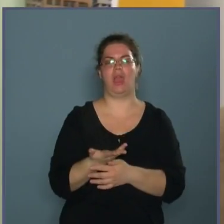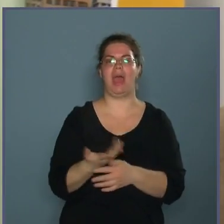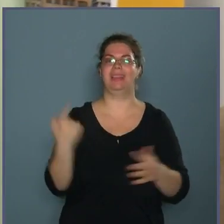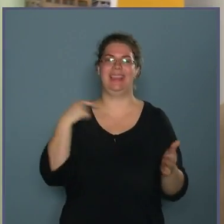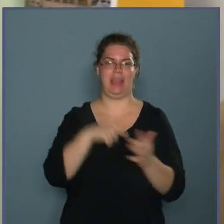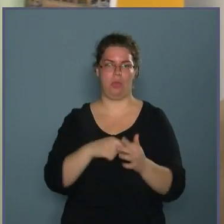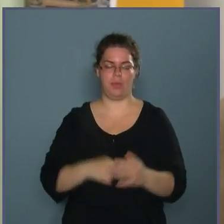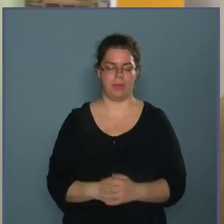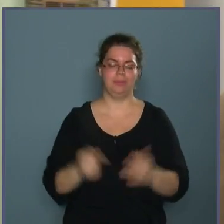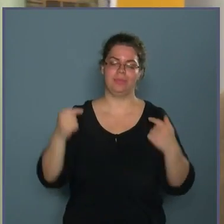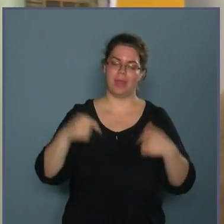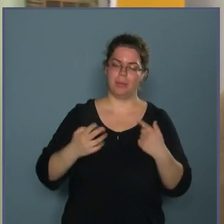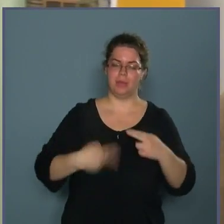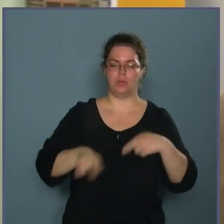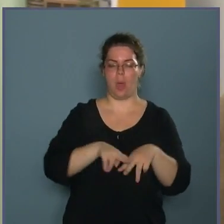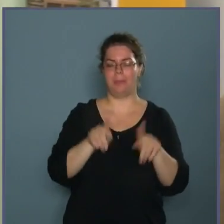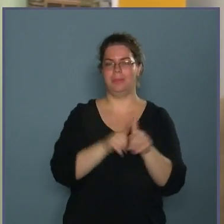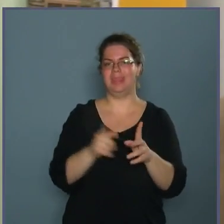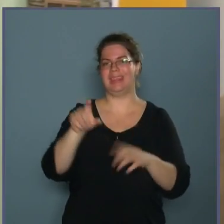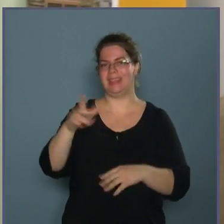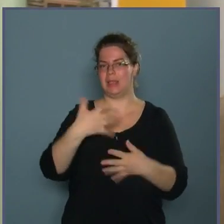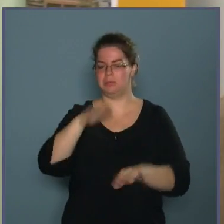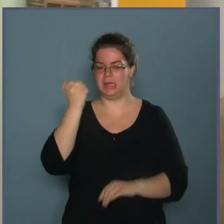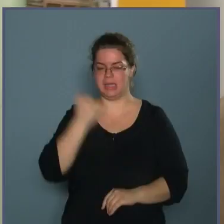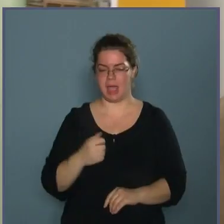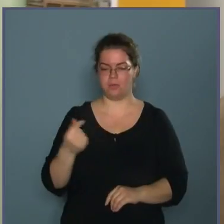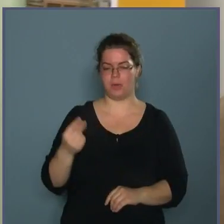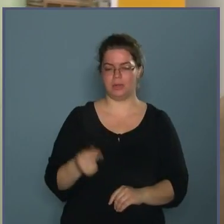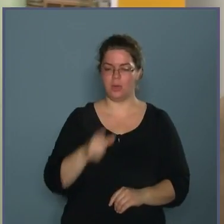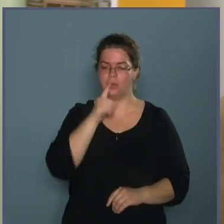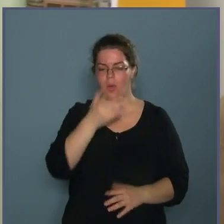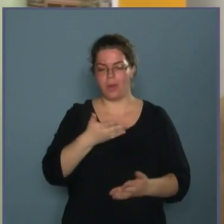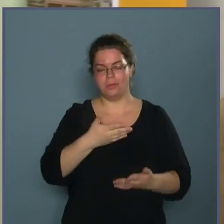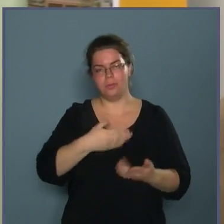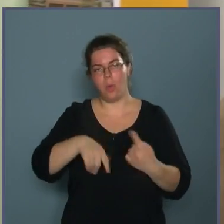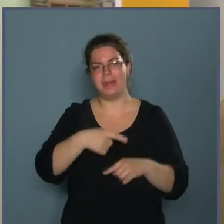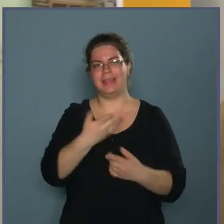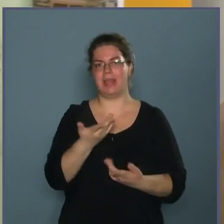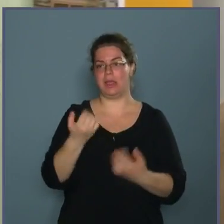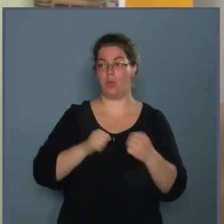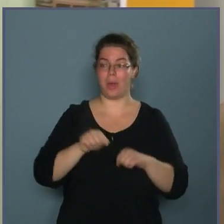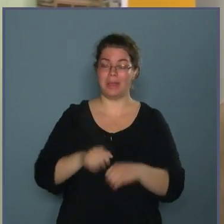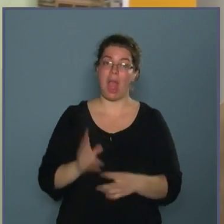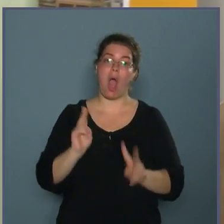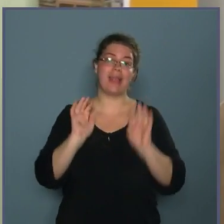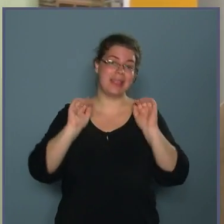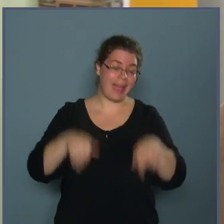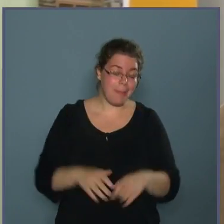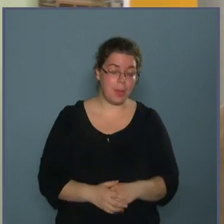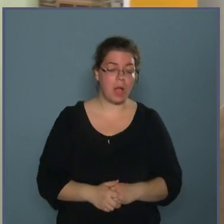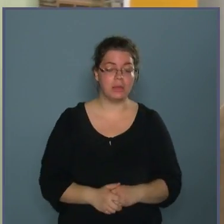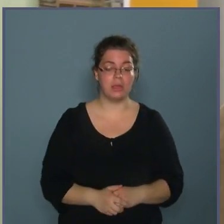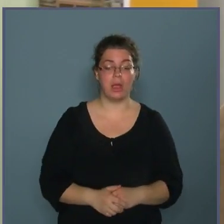megújítását célozza. Ebbe több mint 200 milliárd forintot fog fordítani a kormányzat. Most aki támogatta